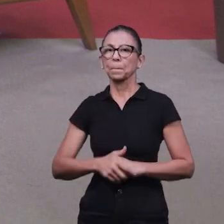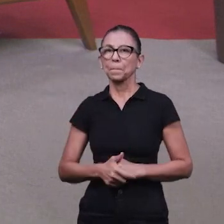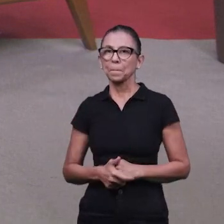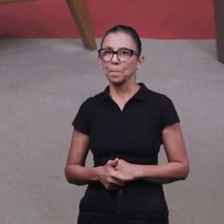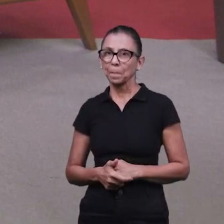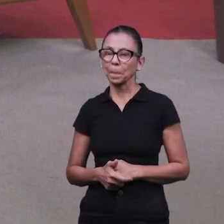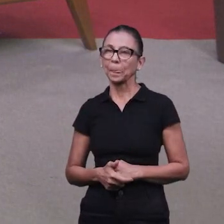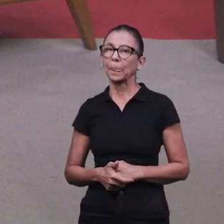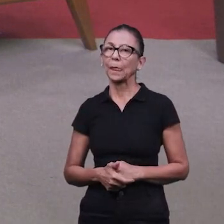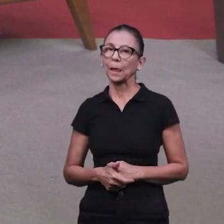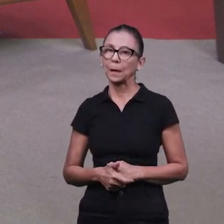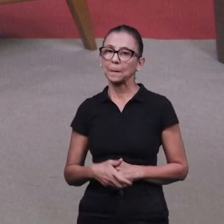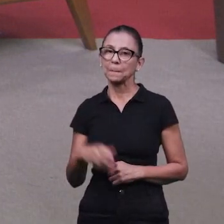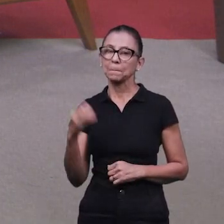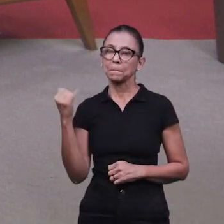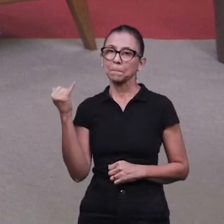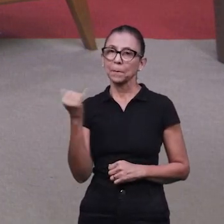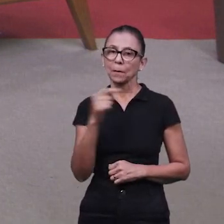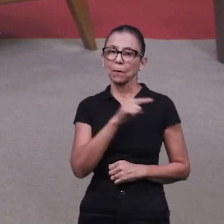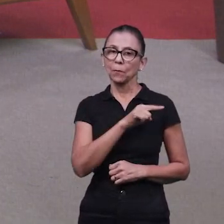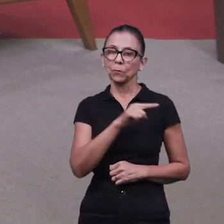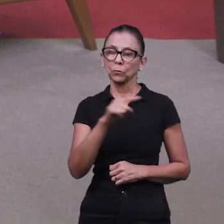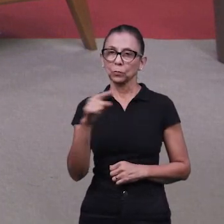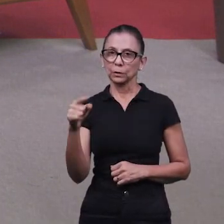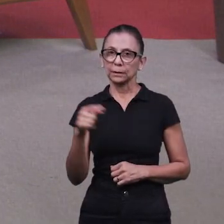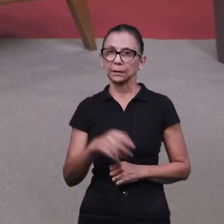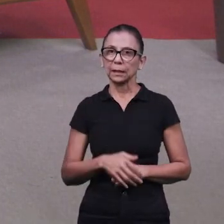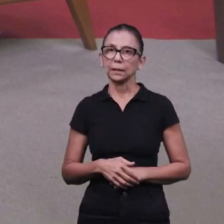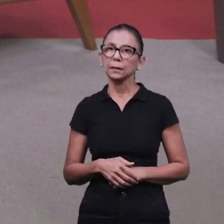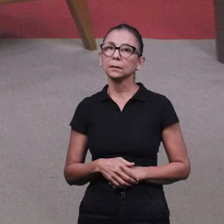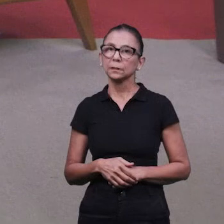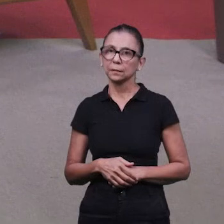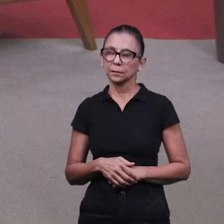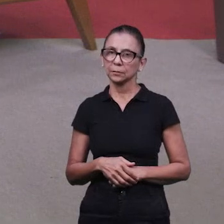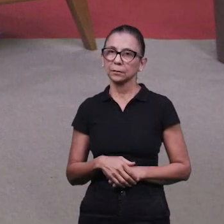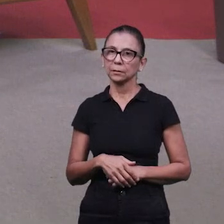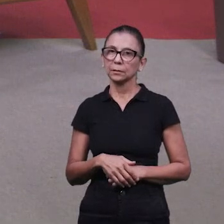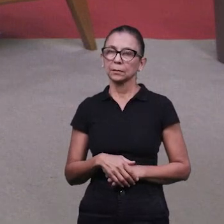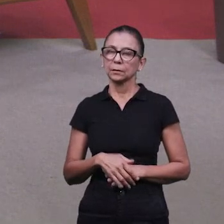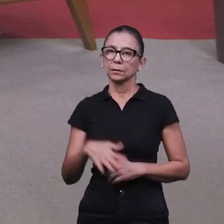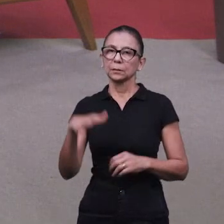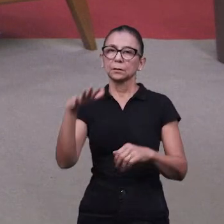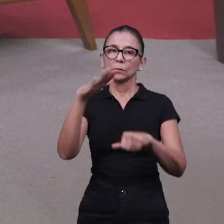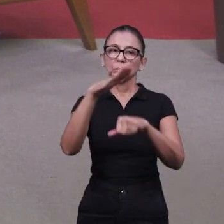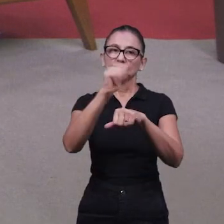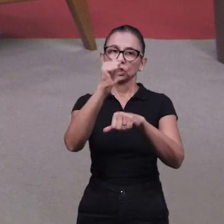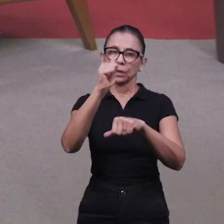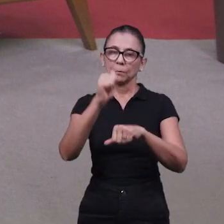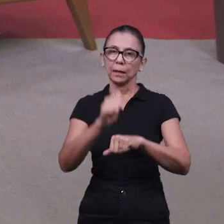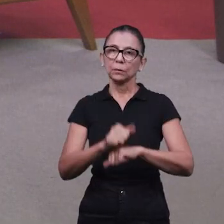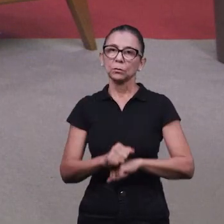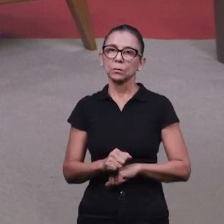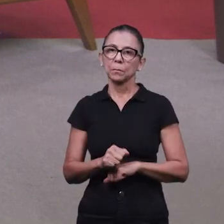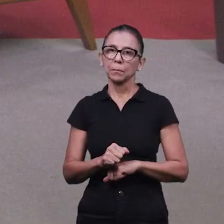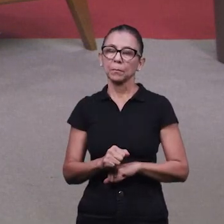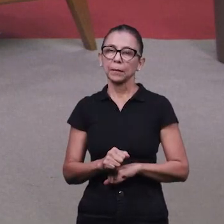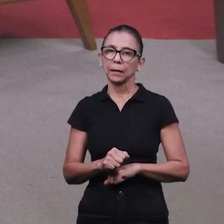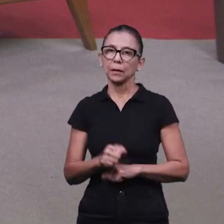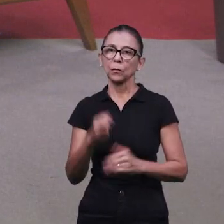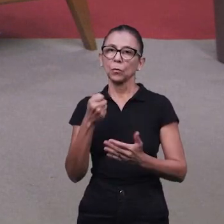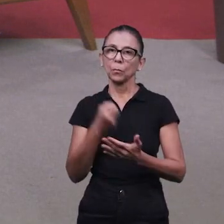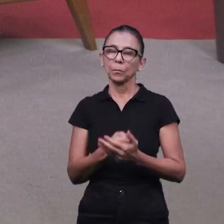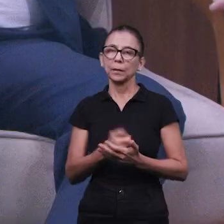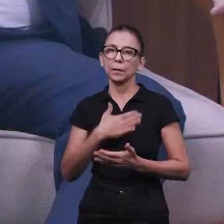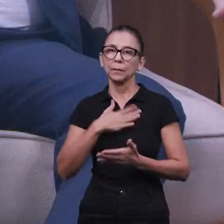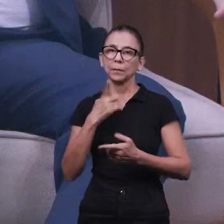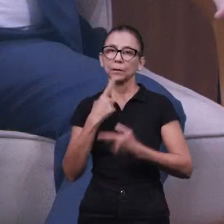Vous êtes levés pour faire ma volonté, afin que moi je puisse gouverner dans votre vie. Donc c'est cette expérience que